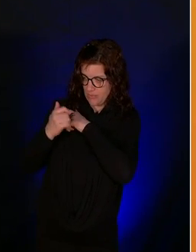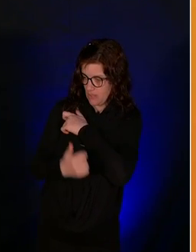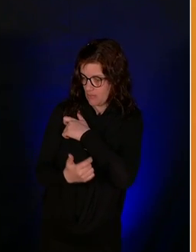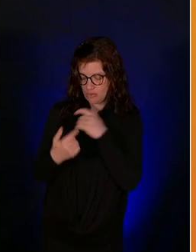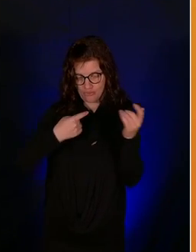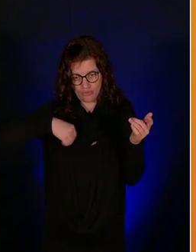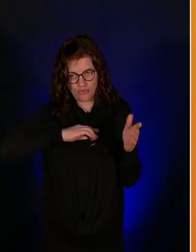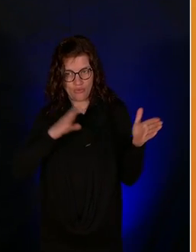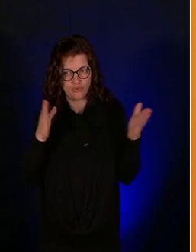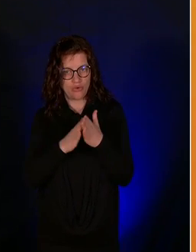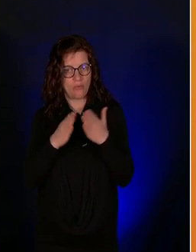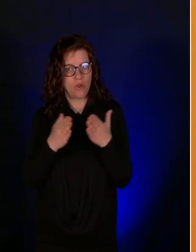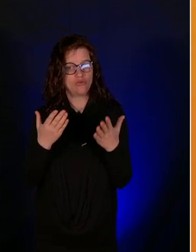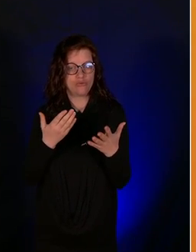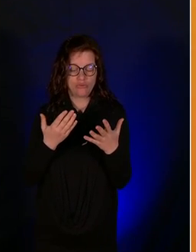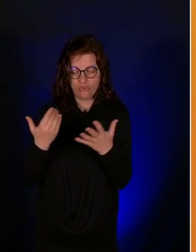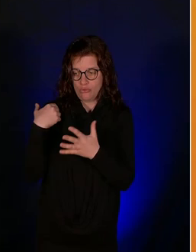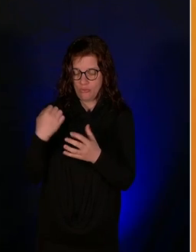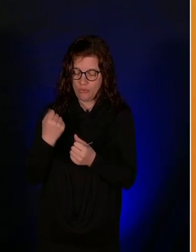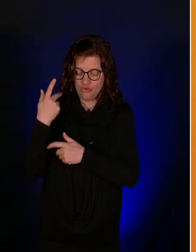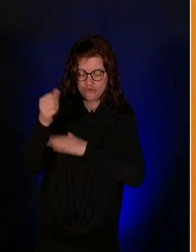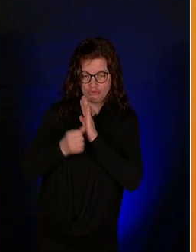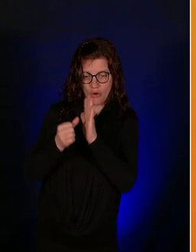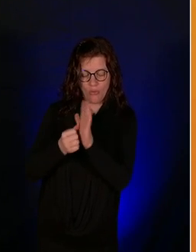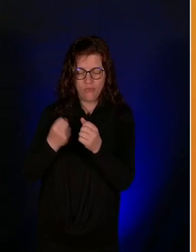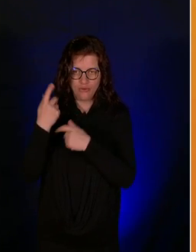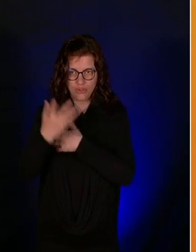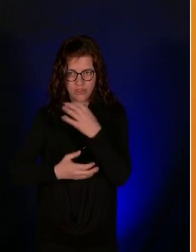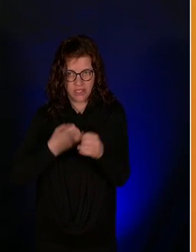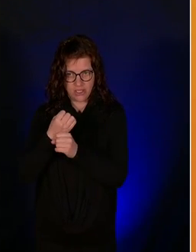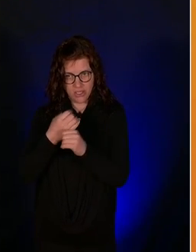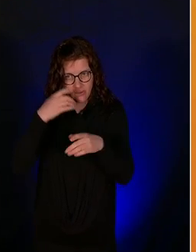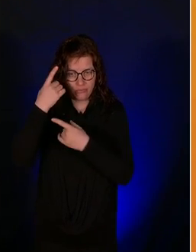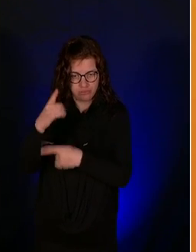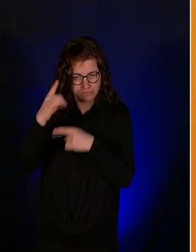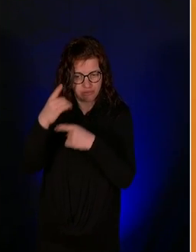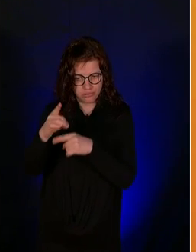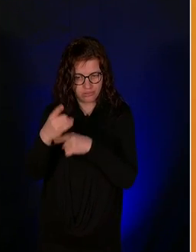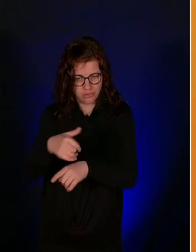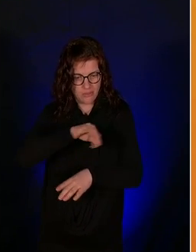des années à la direction confédérale par le biais de notre fédération des ports et docks.